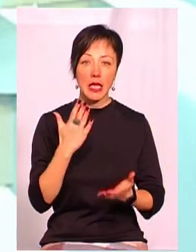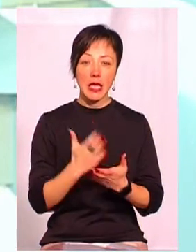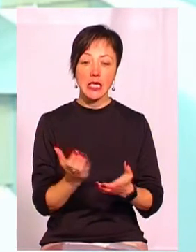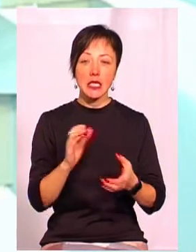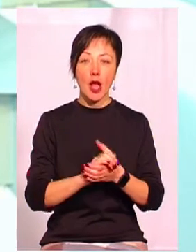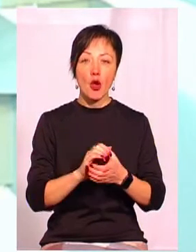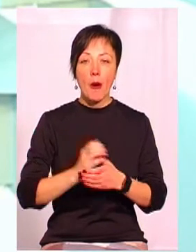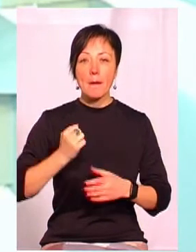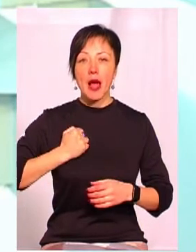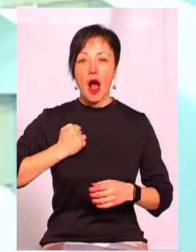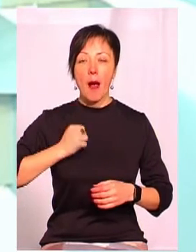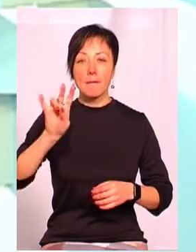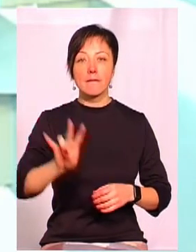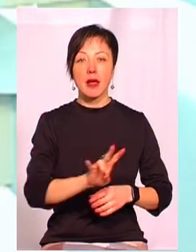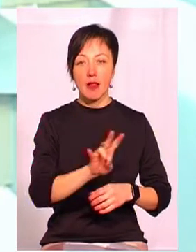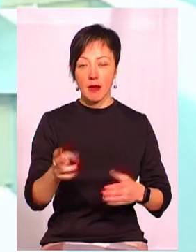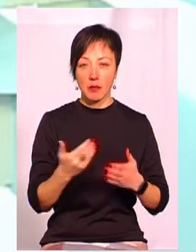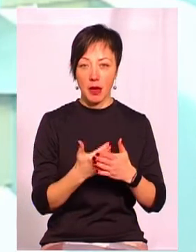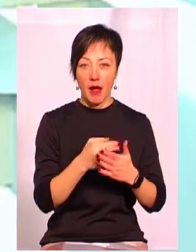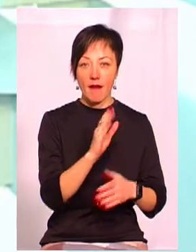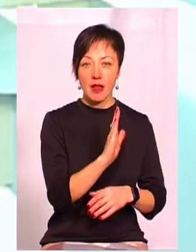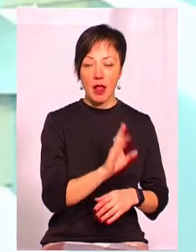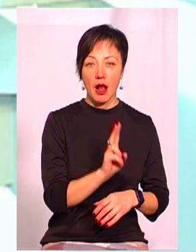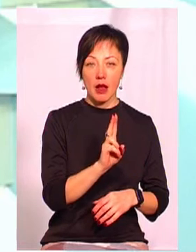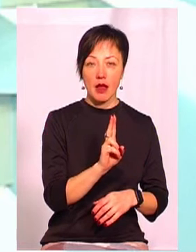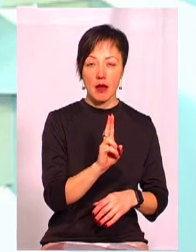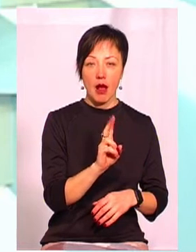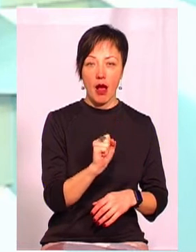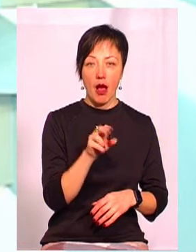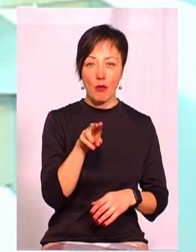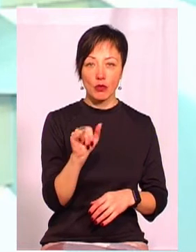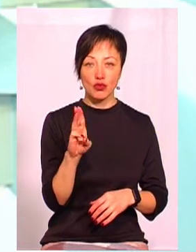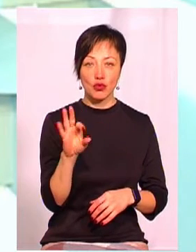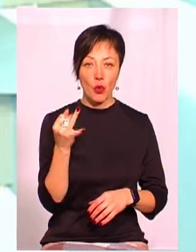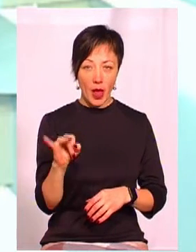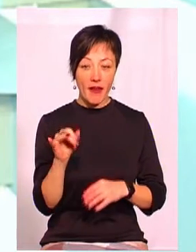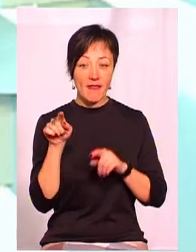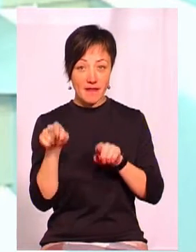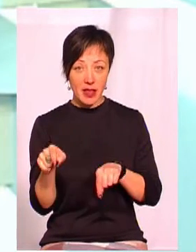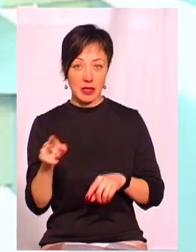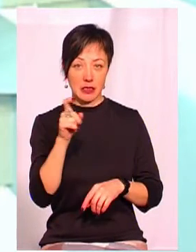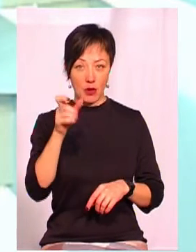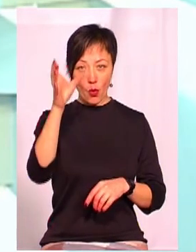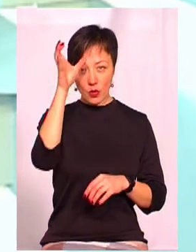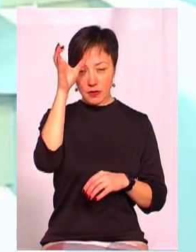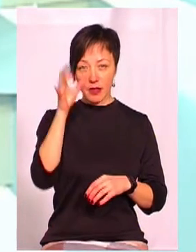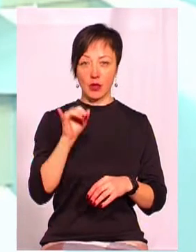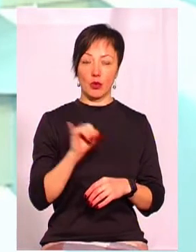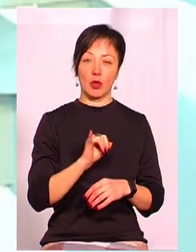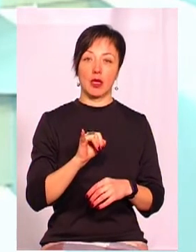що, наприклад, Віталій Попушой, капелан, він сам за освітою